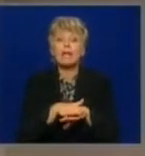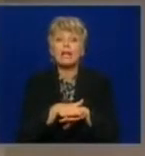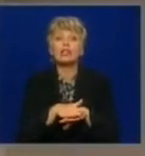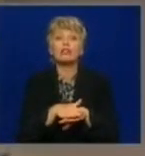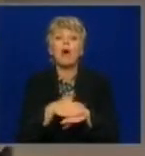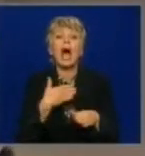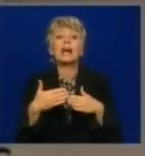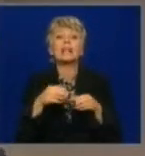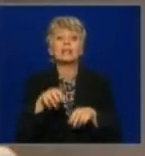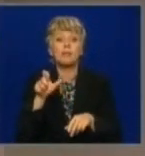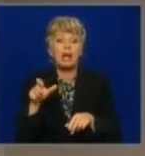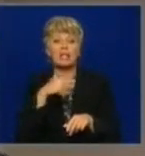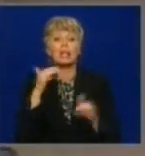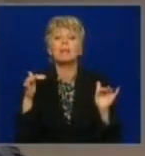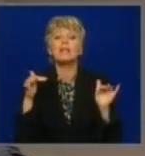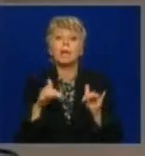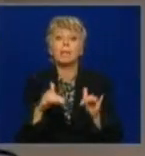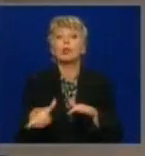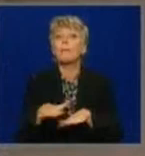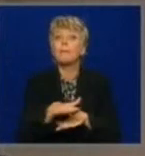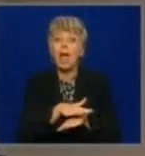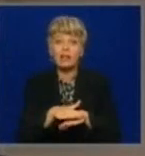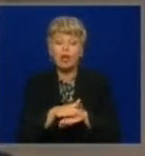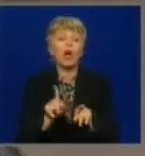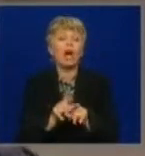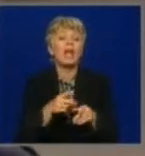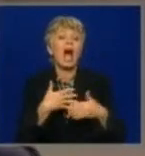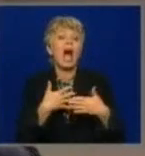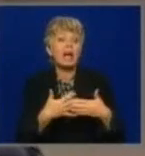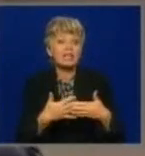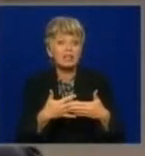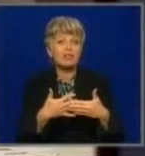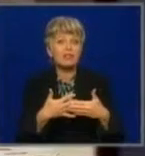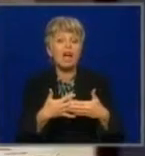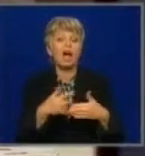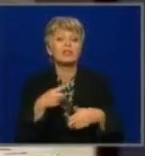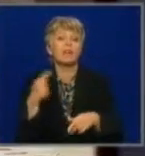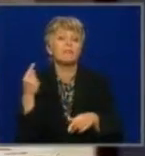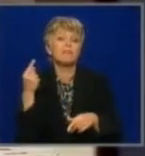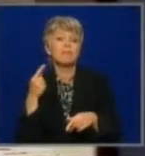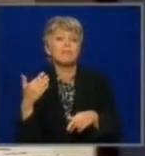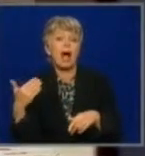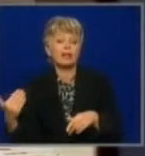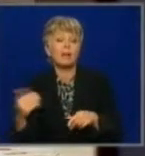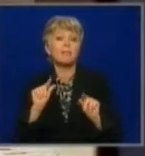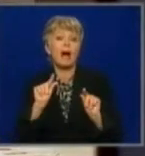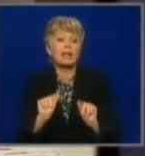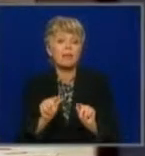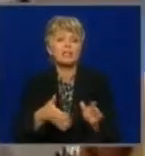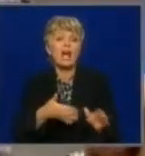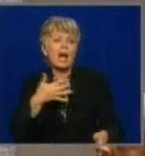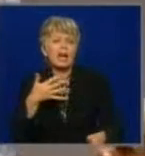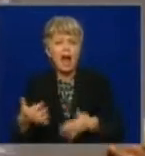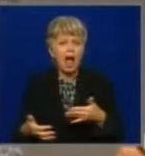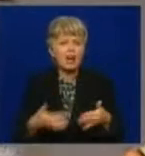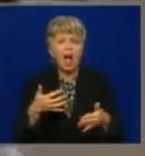speciālisti mēģinās iepludināt medijos. Taču tāpat aktivizēsies arī melnais PR. Tikai laika palicis maz, lai rakātos un